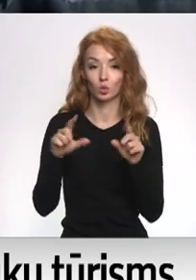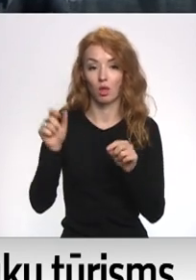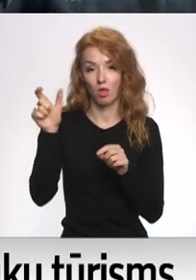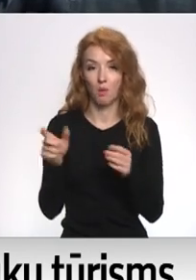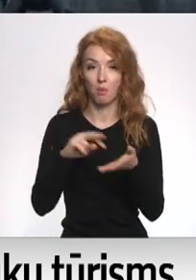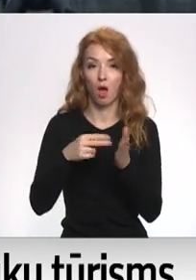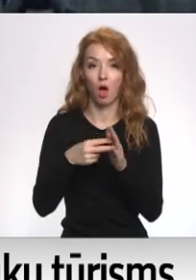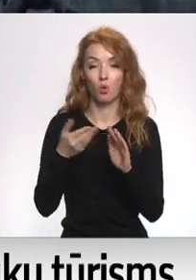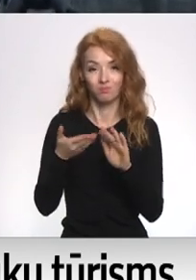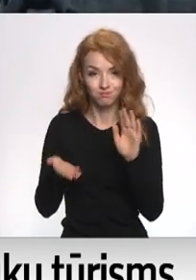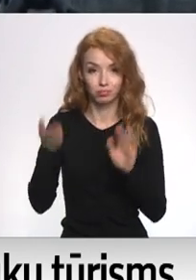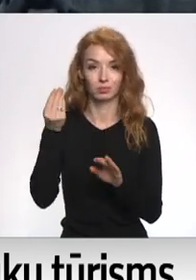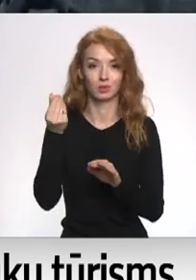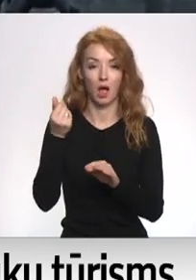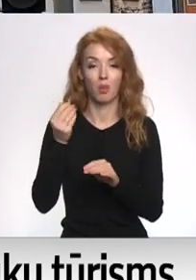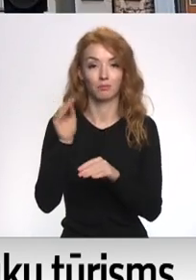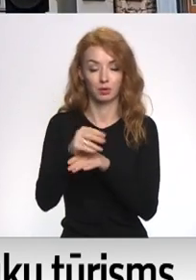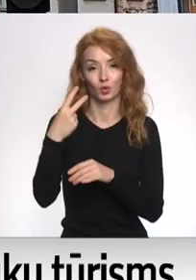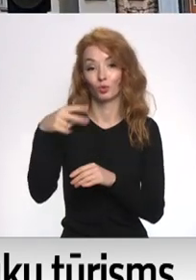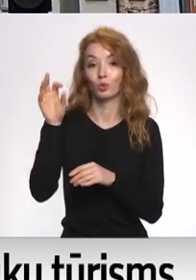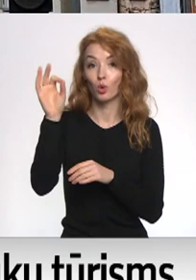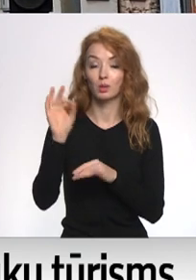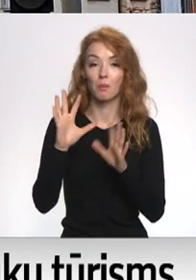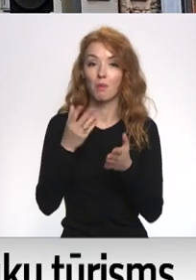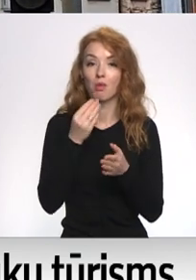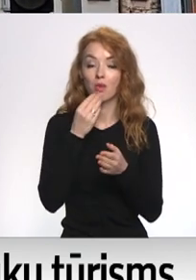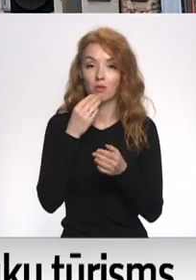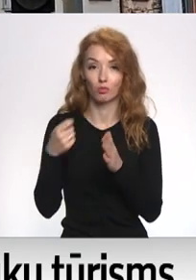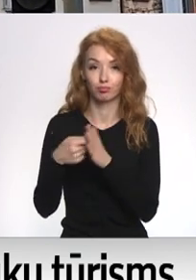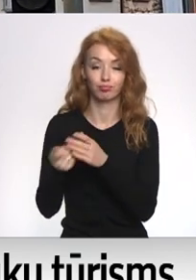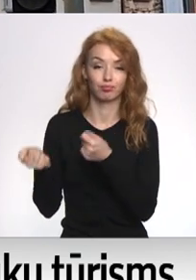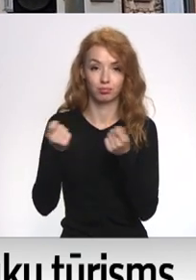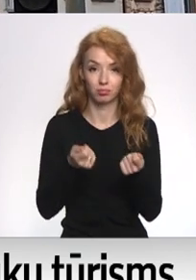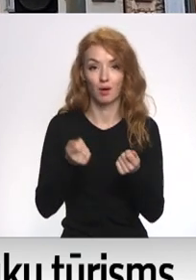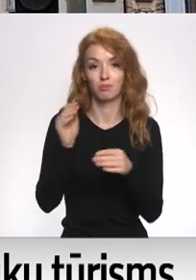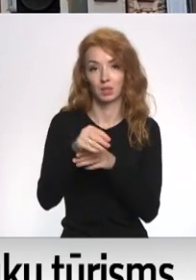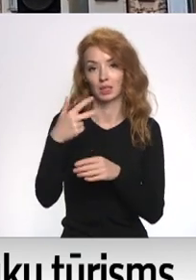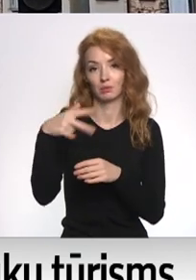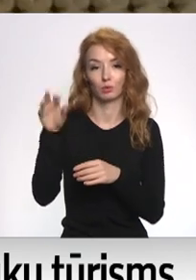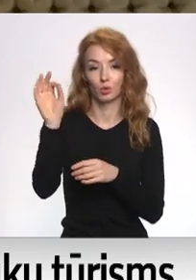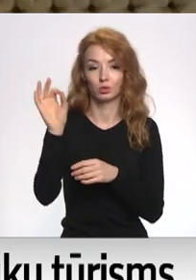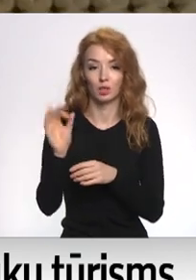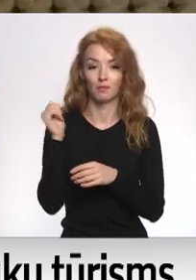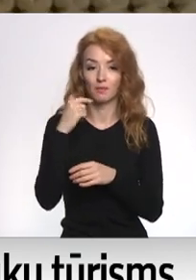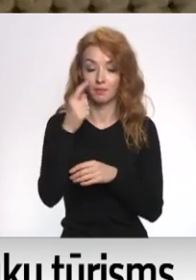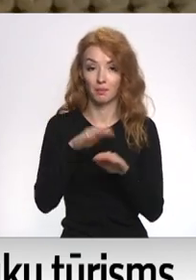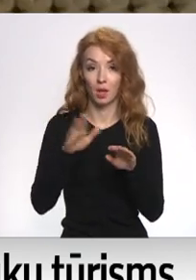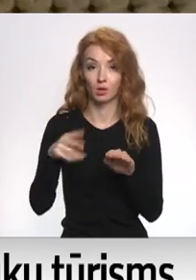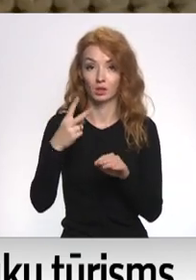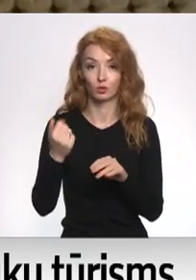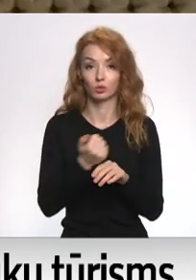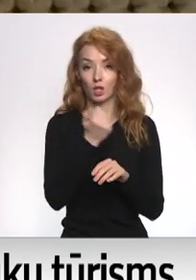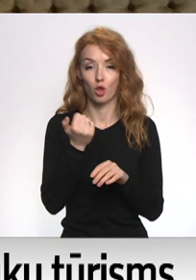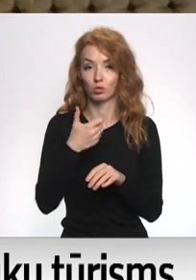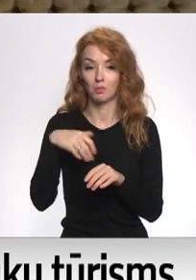celt cenas vidēji par 20%, bet ēdināšanā vidēji par 30%. Jā, ja pēdējos 2 gadus mēs